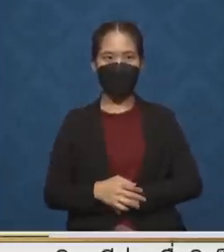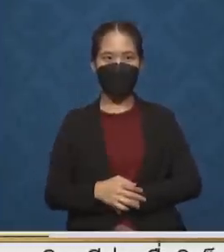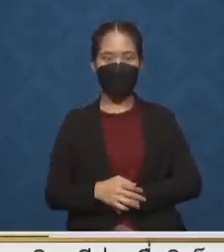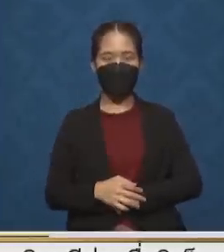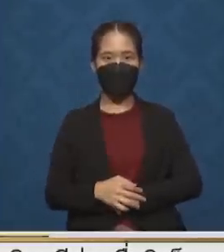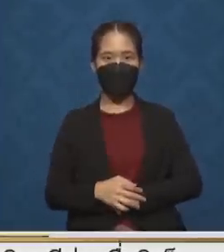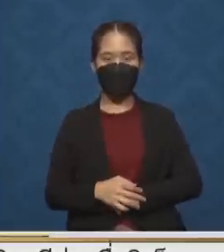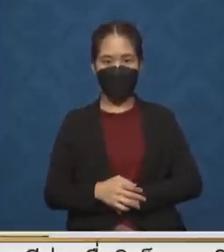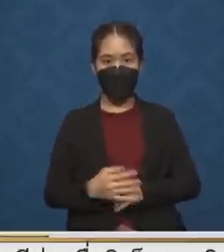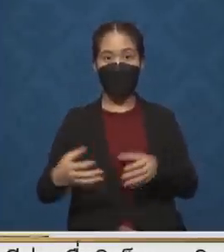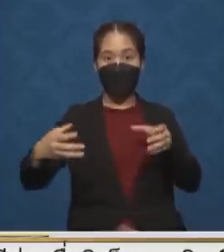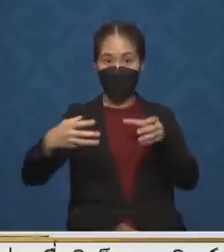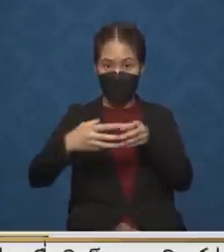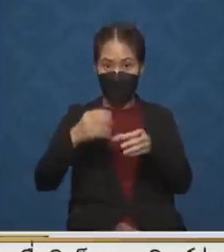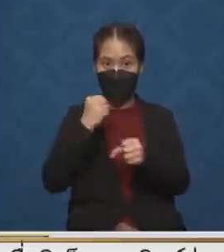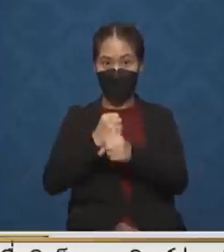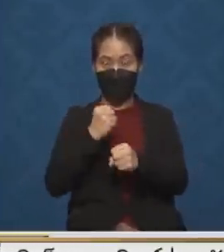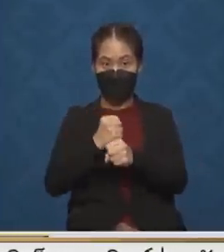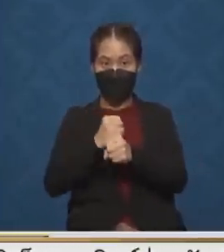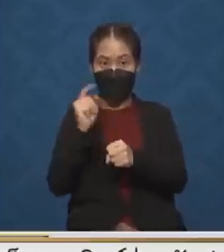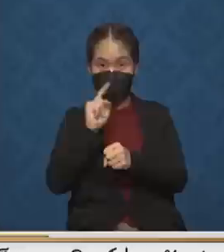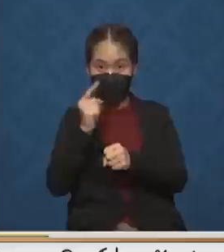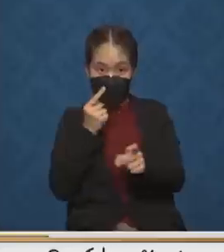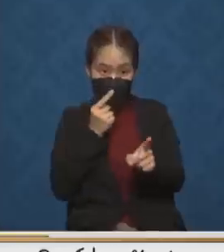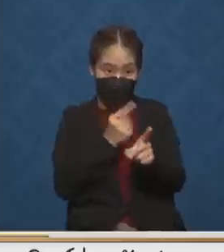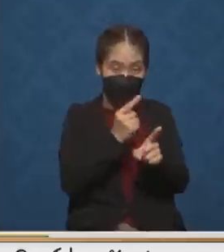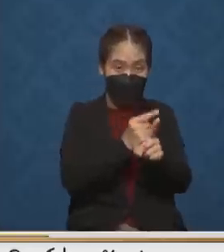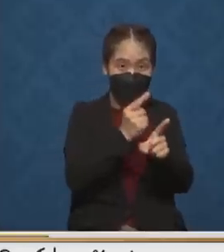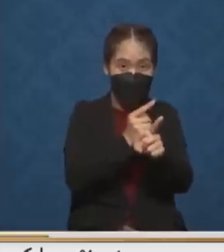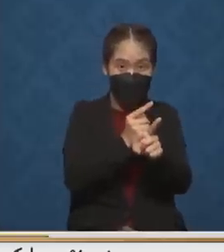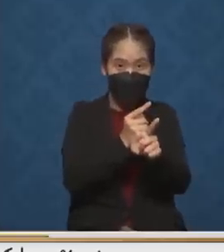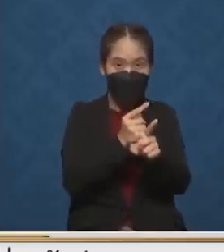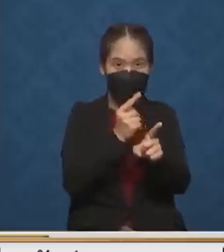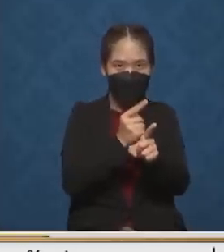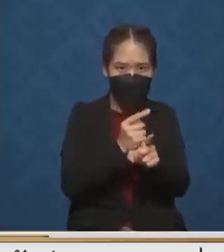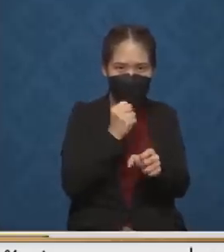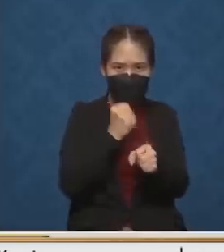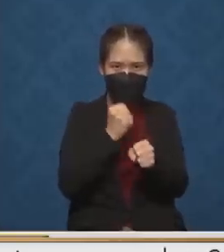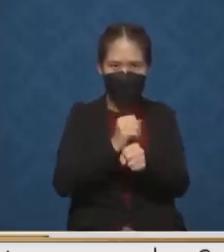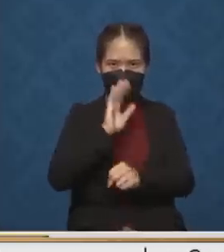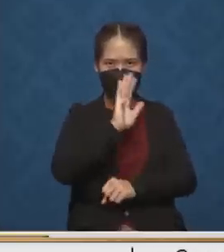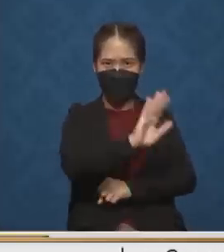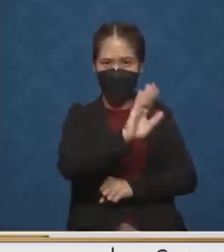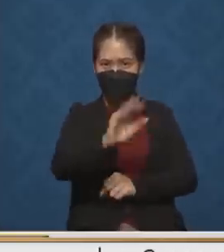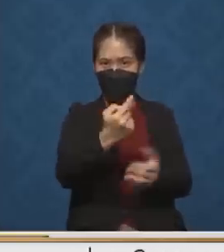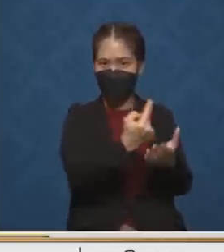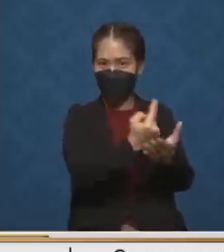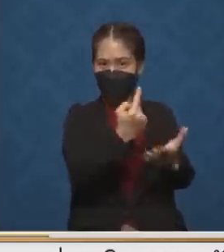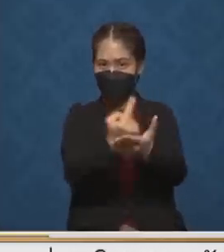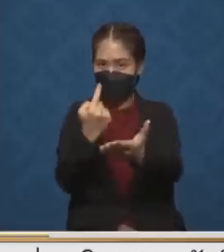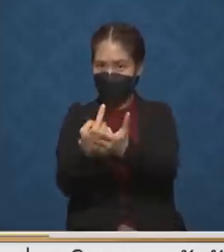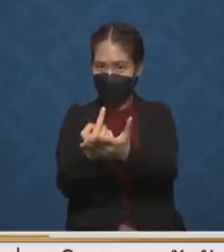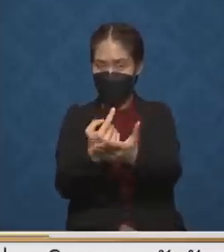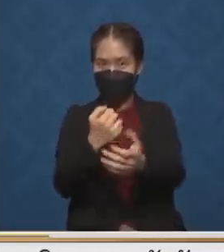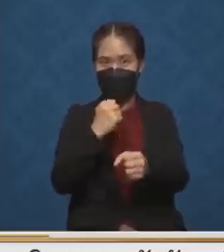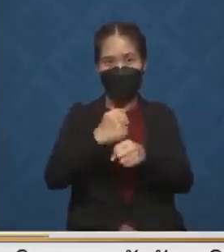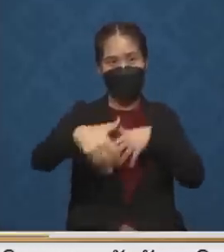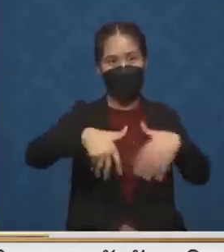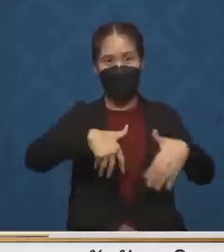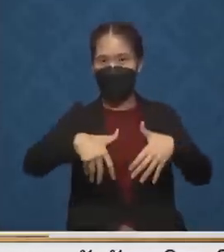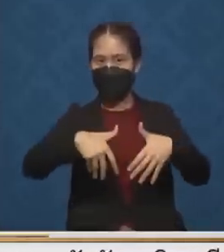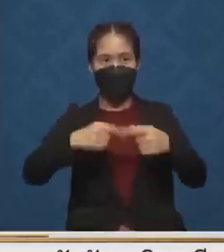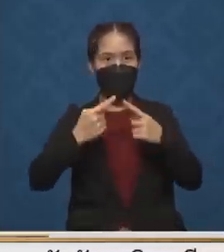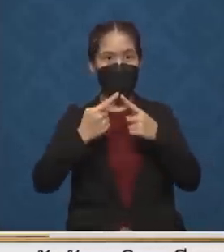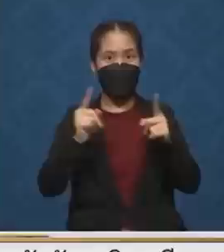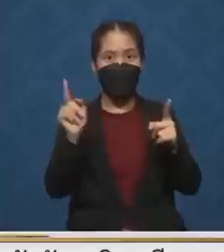ที่ทำการเรียกได้ว่าถิดตามการทำงานของตัวแทนพี่น้ประชาชนผมจะไม่วาเลยแต่นี่ติดตาม